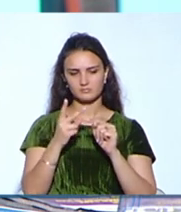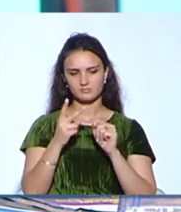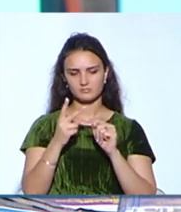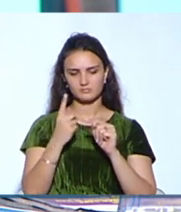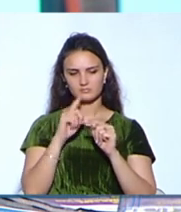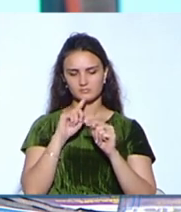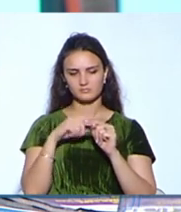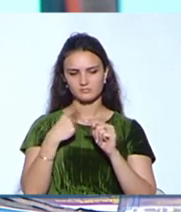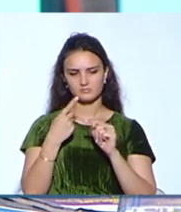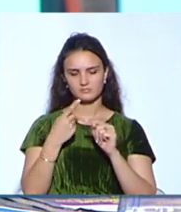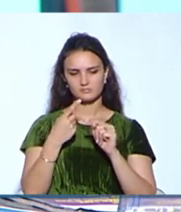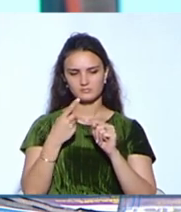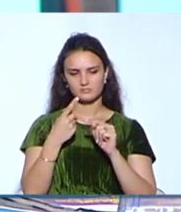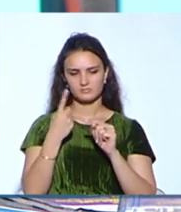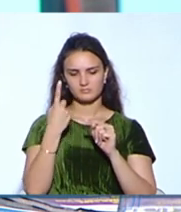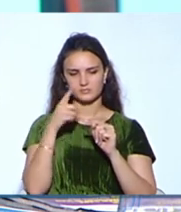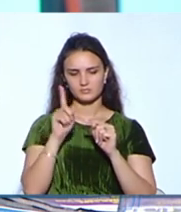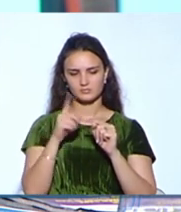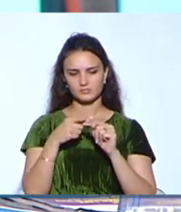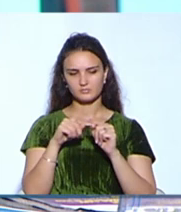ერთი წელია გამოიგონა, რომ